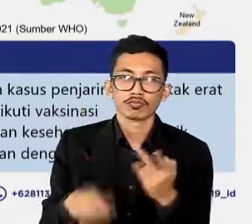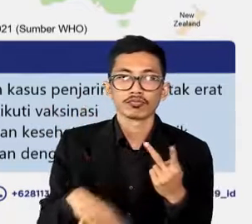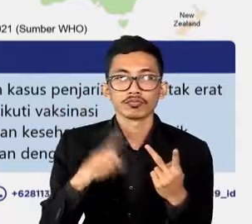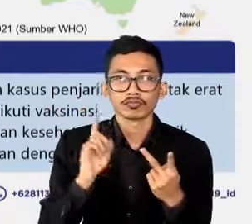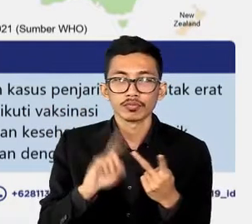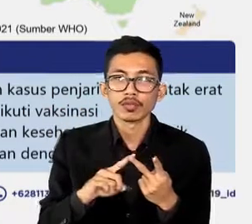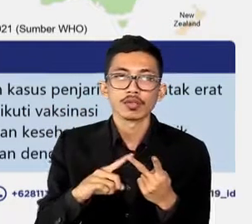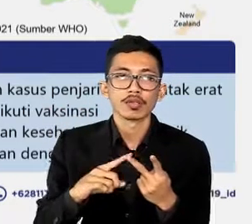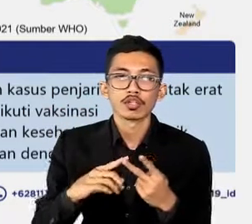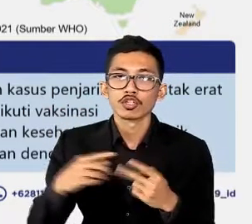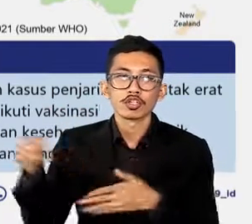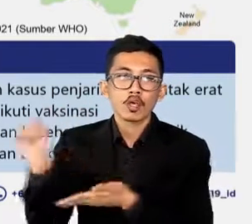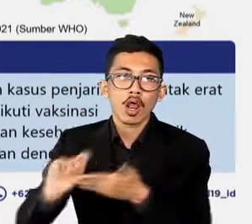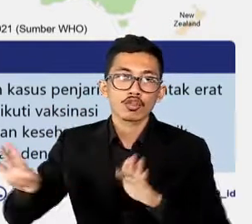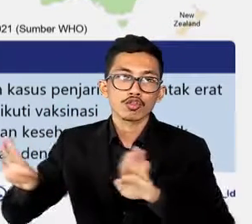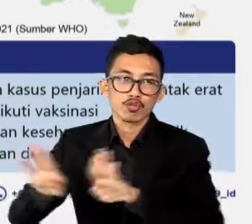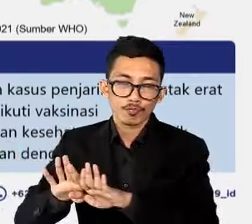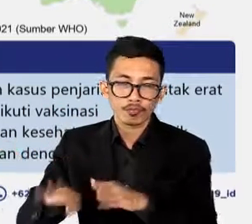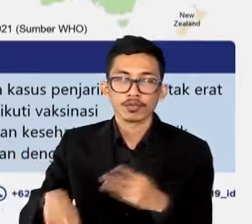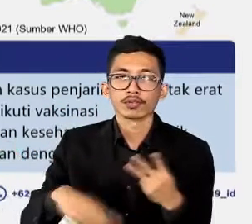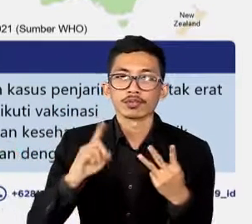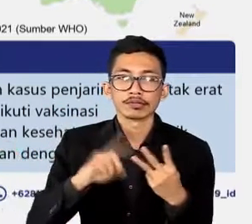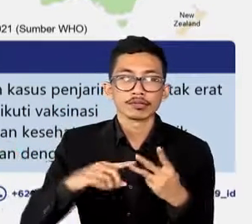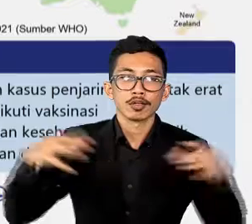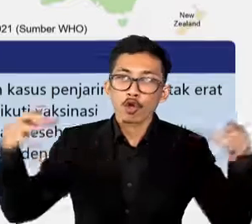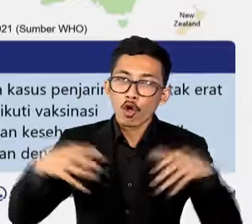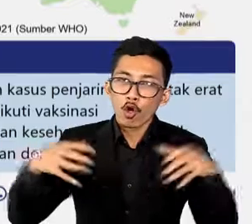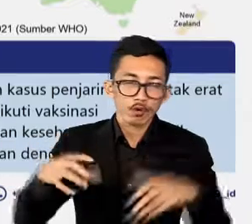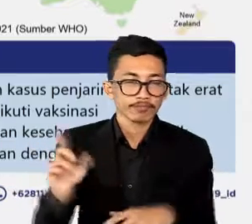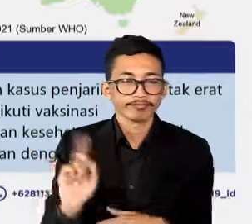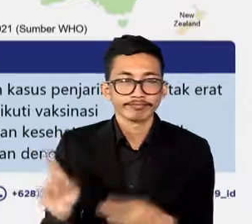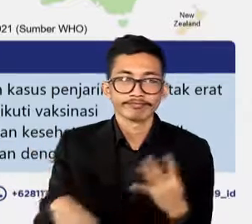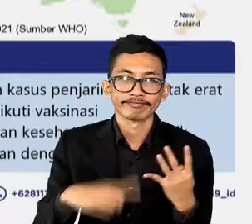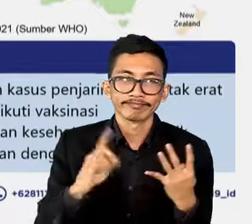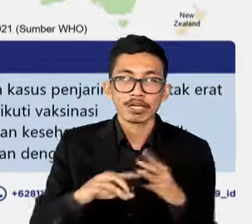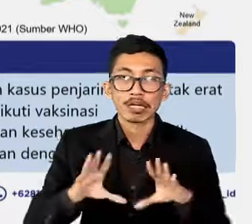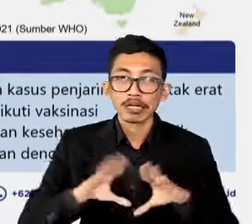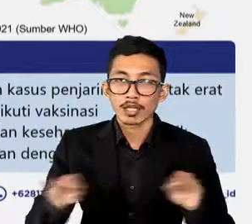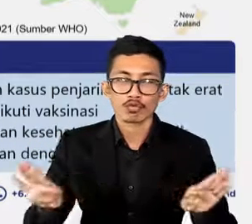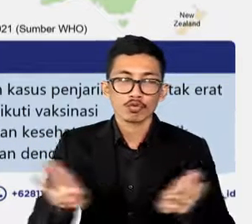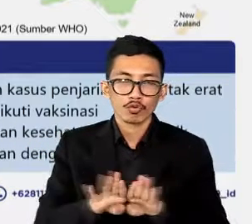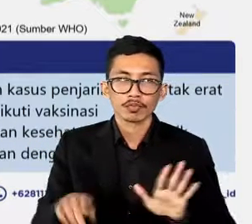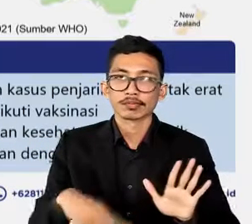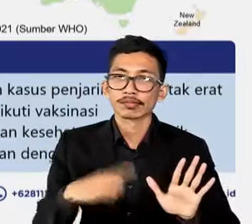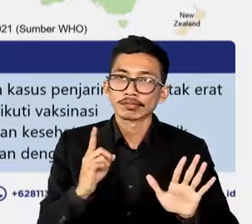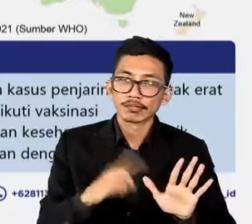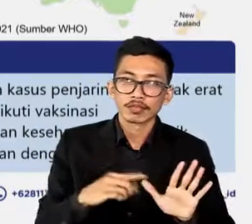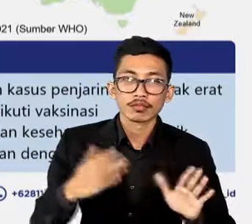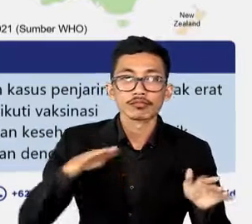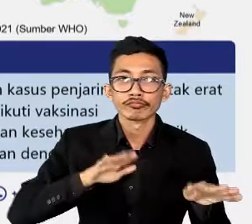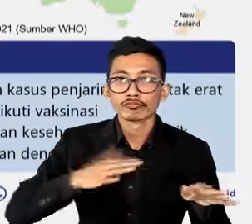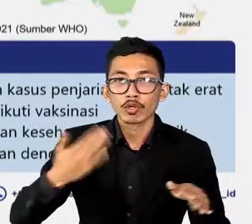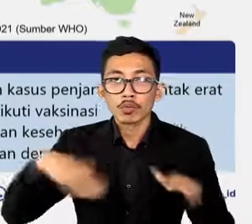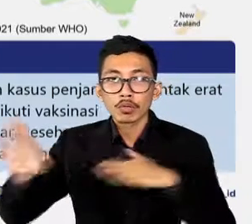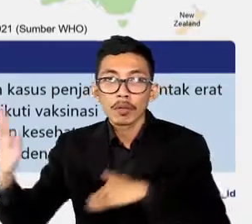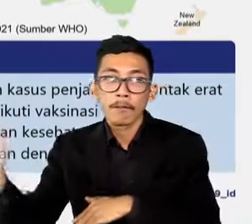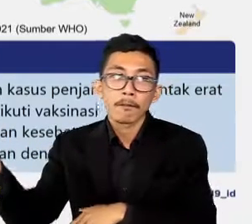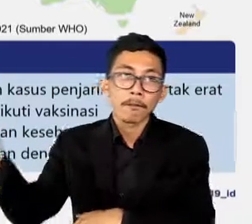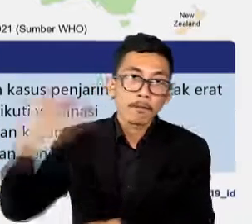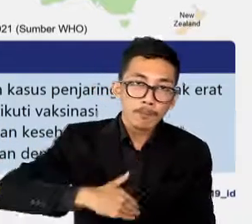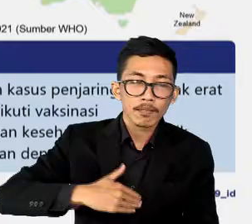sekolah larangan kegiatan kerumunan penutupan tempat kerja pembatasan mobilitas pelaku perjalanan luar